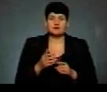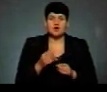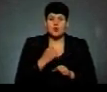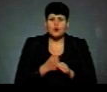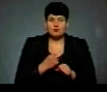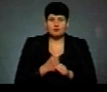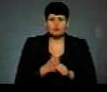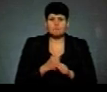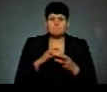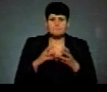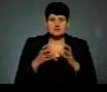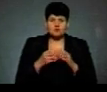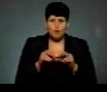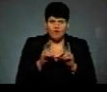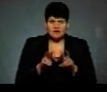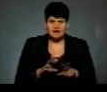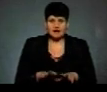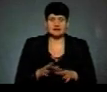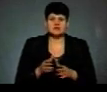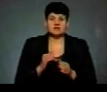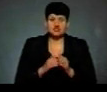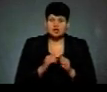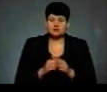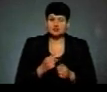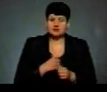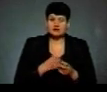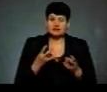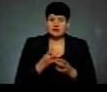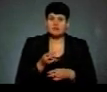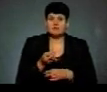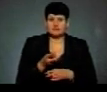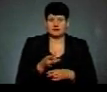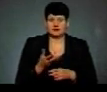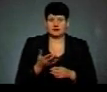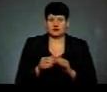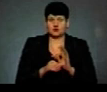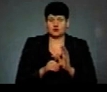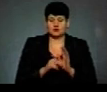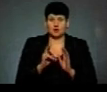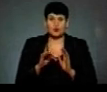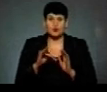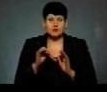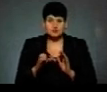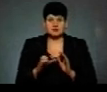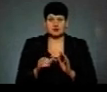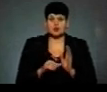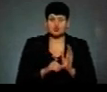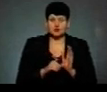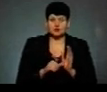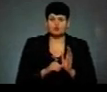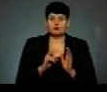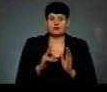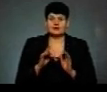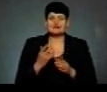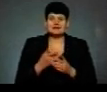робимо, по суті, підсумковий аналіз. І часто, на жаль, треба відраховувати і на шостому курсі, звісно, з правом поновлення. Але ще раз кажу, на шостому є і оце